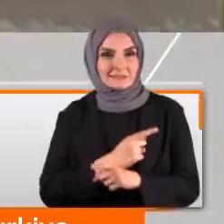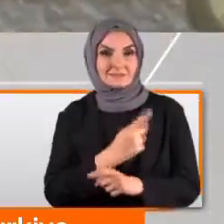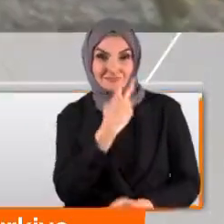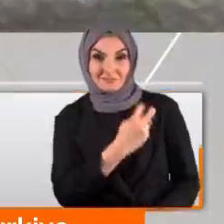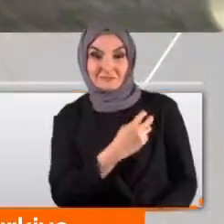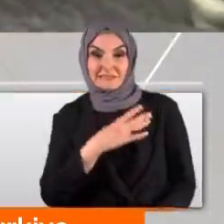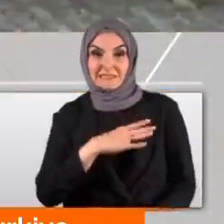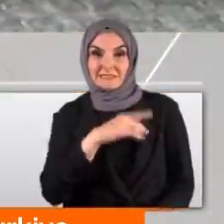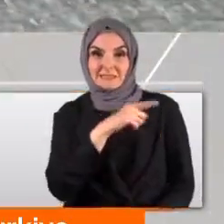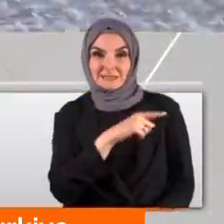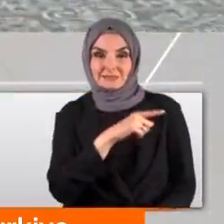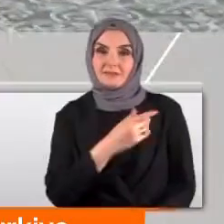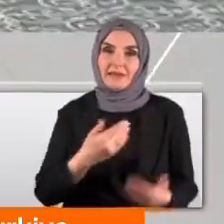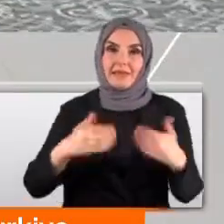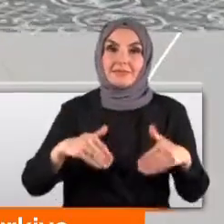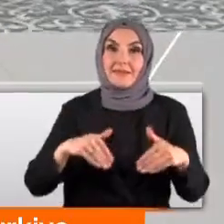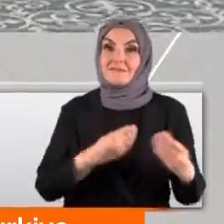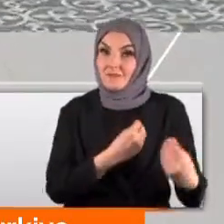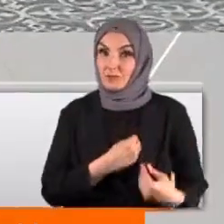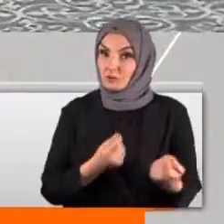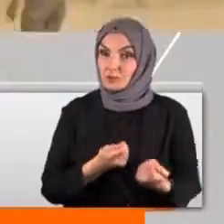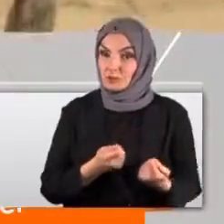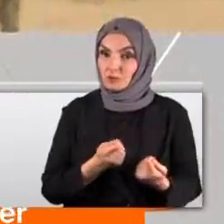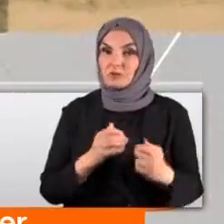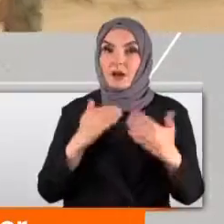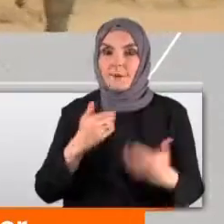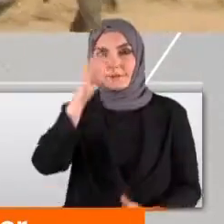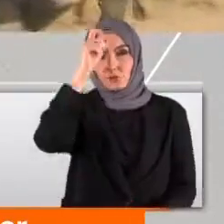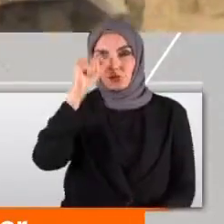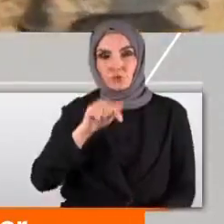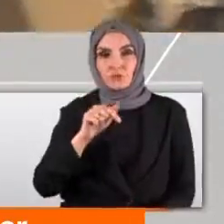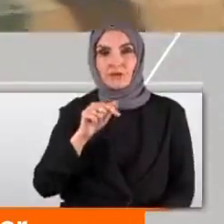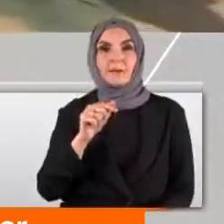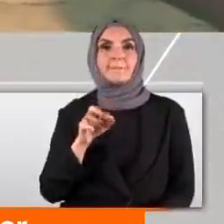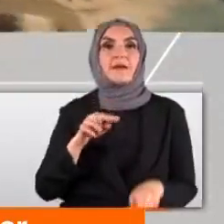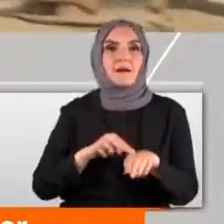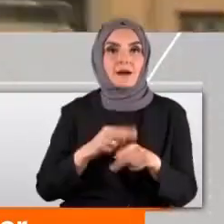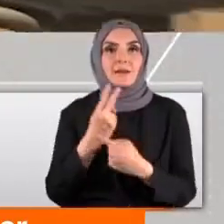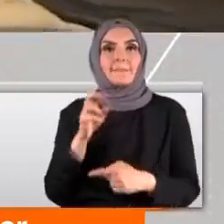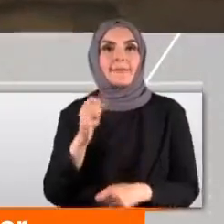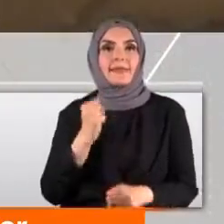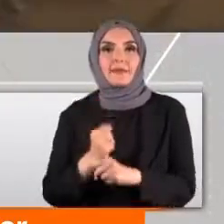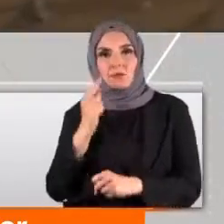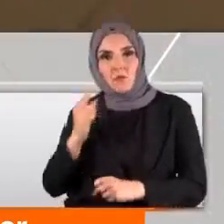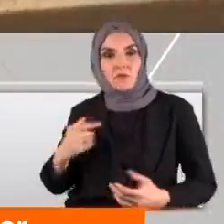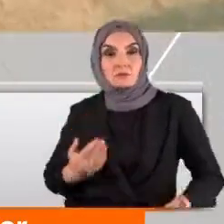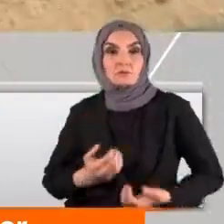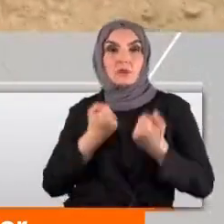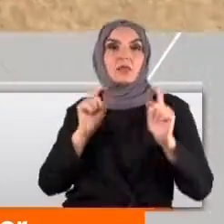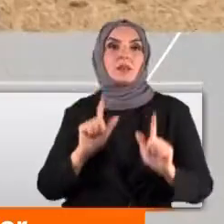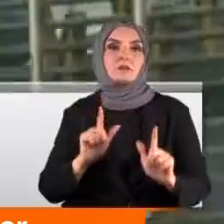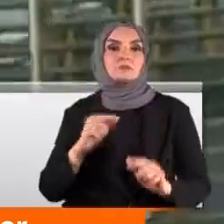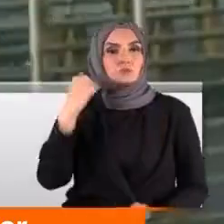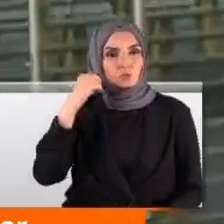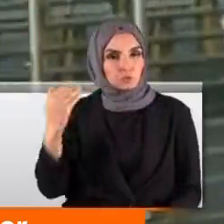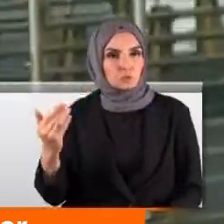da engellemeye çalışacaklar. Ama Türkiye yani YPG PKK'dan kurtulmak zorunda. Sadece Türkiye değil, yani Suriye'de, bütün bölgede